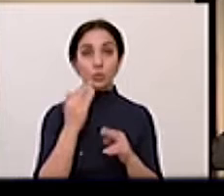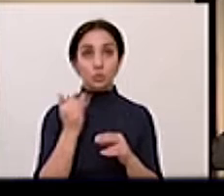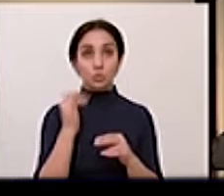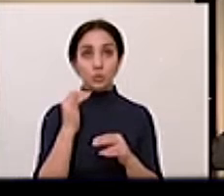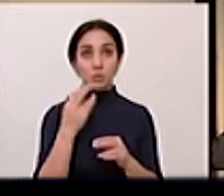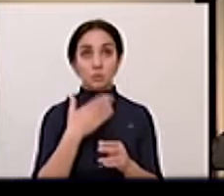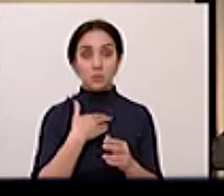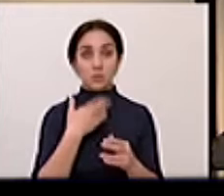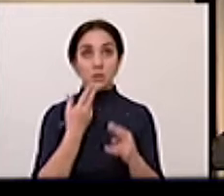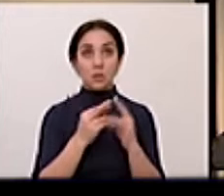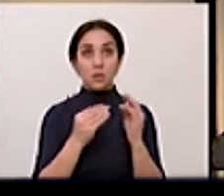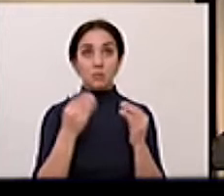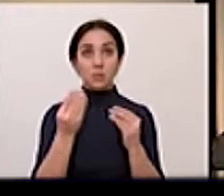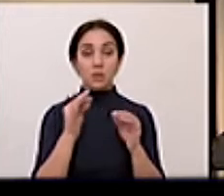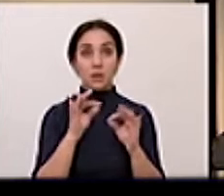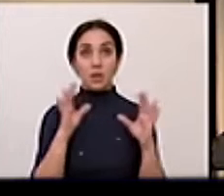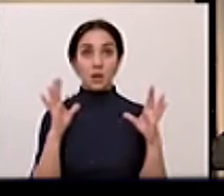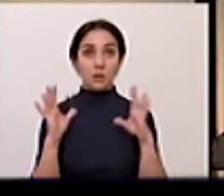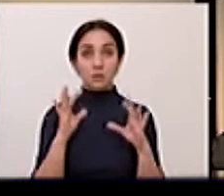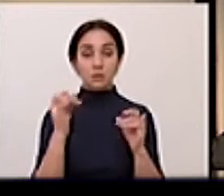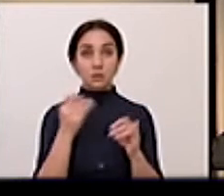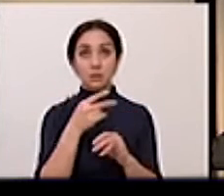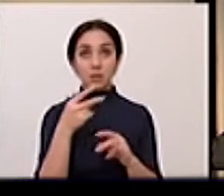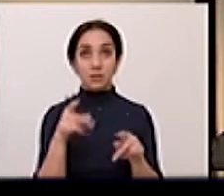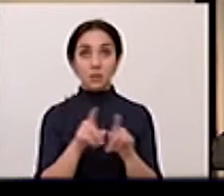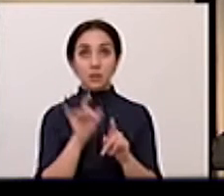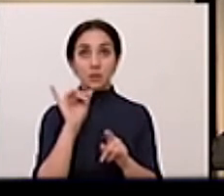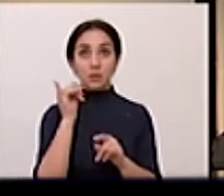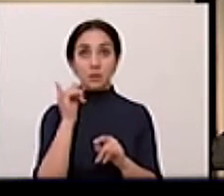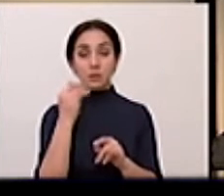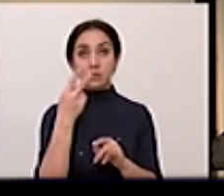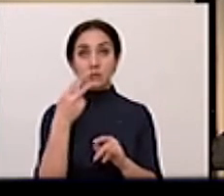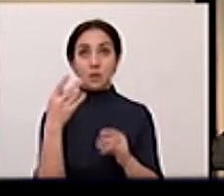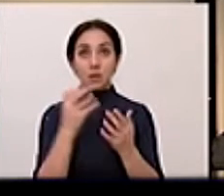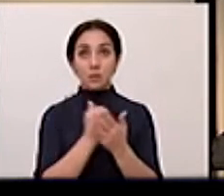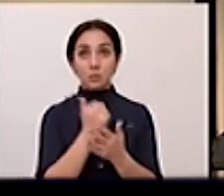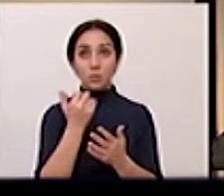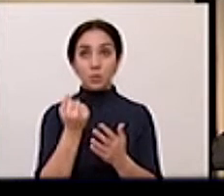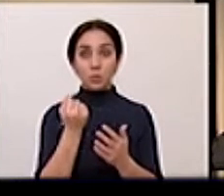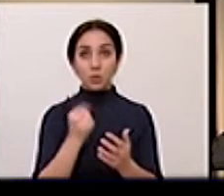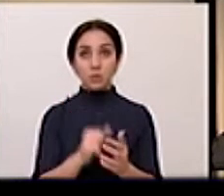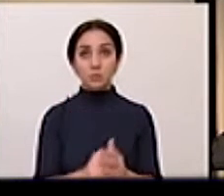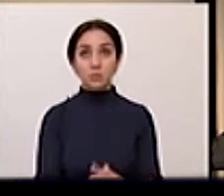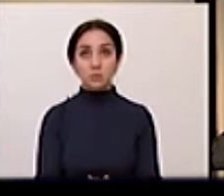biz berilgan aylana tenglamasidan y ni aniqlab olamiz.